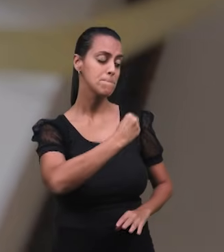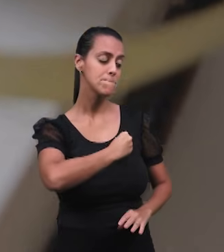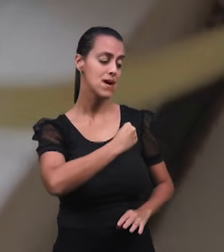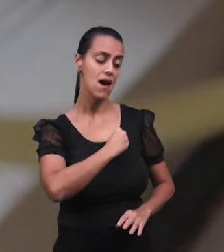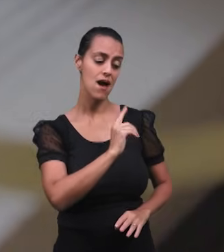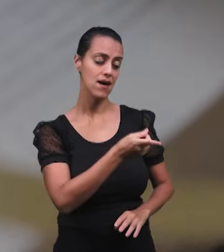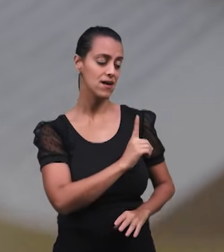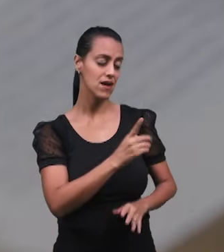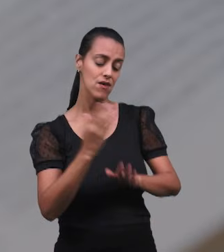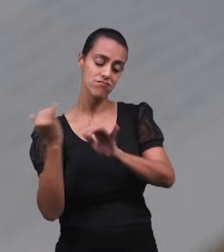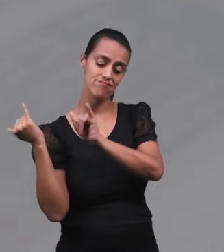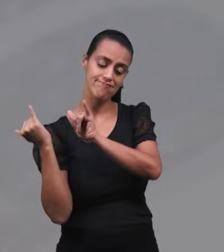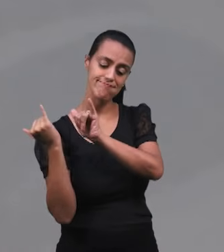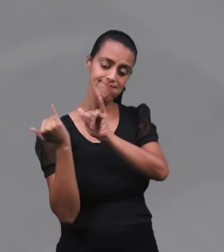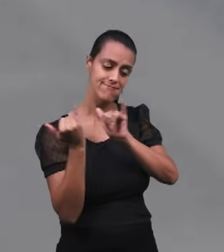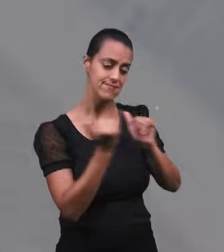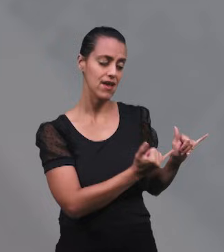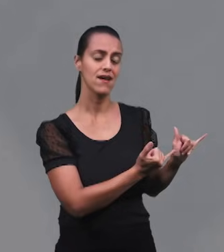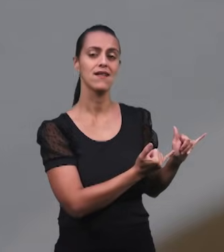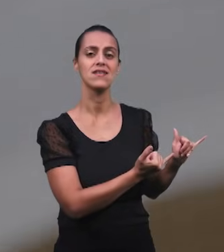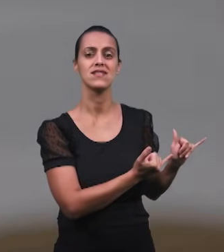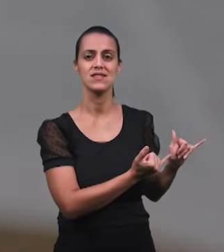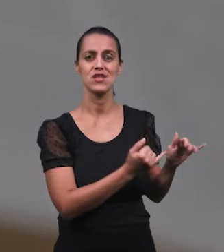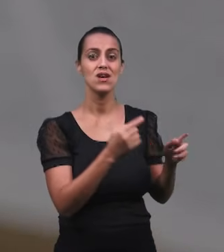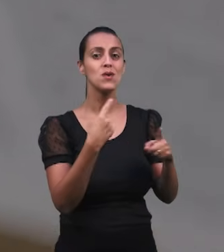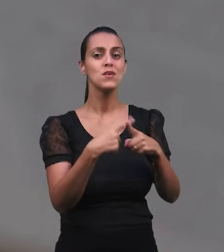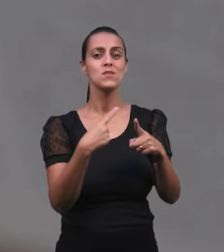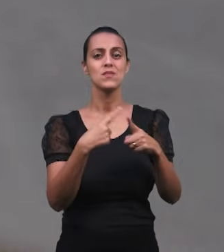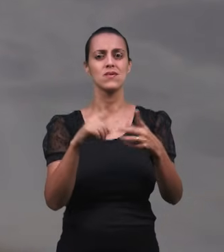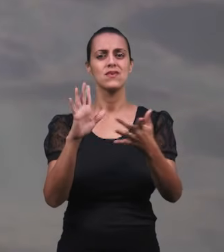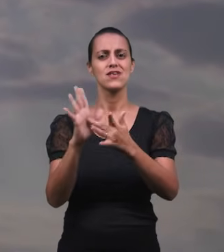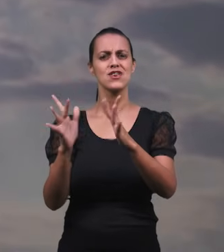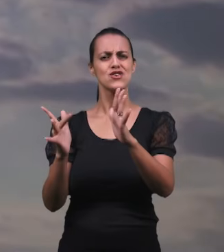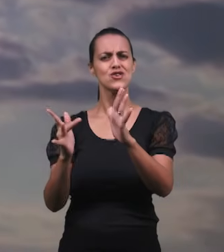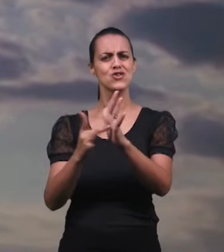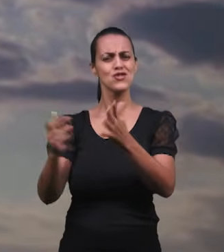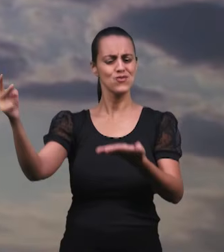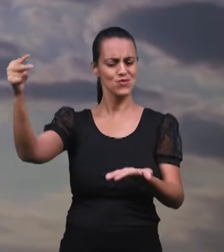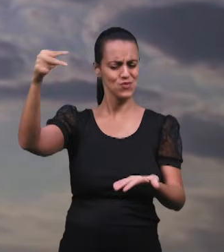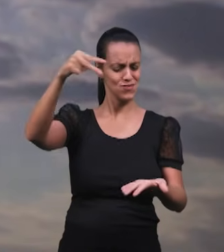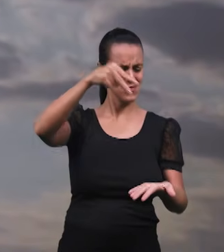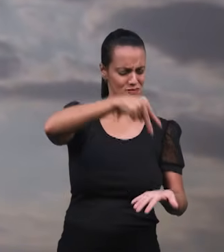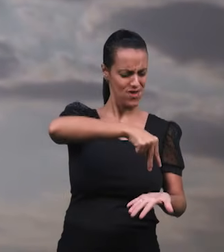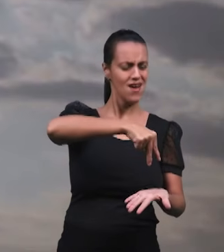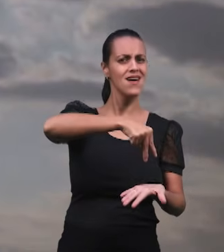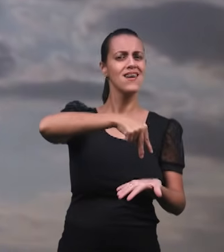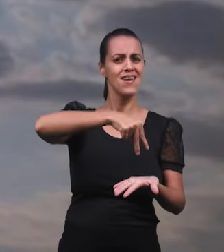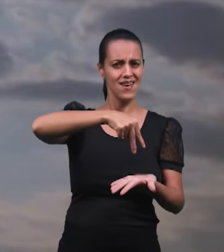Não peques mais, Jesus.